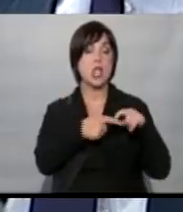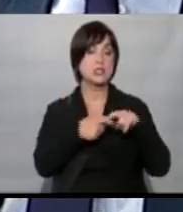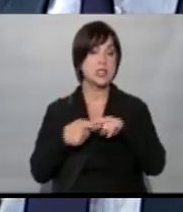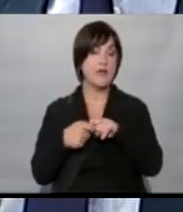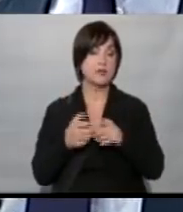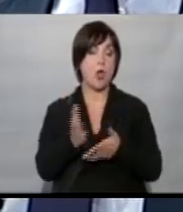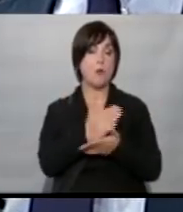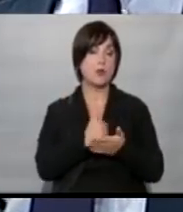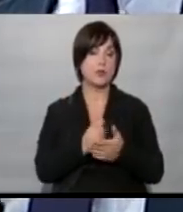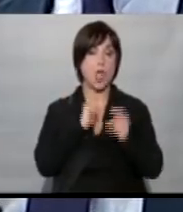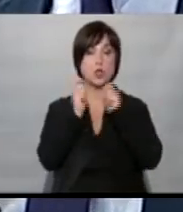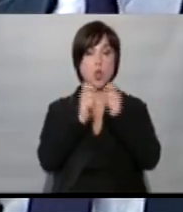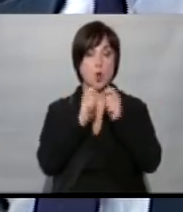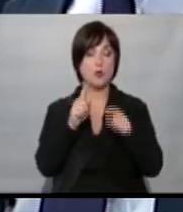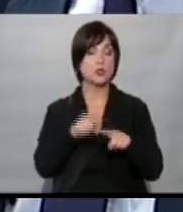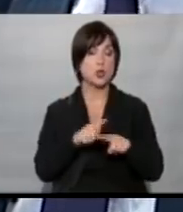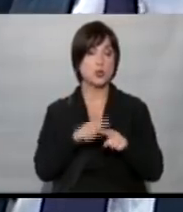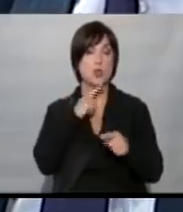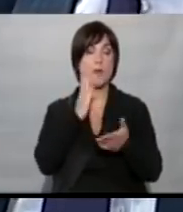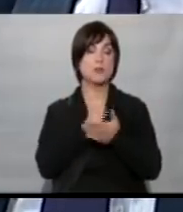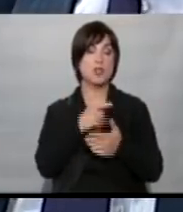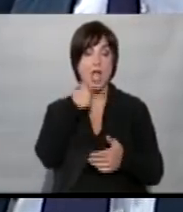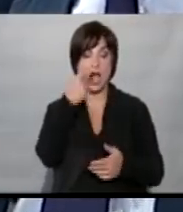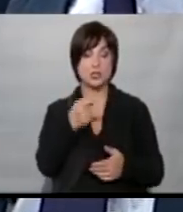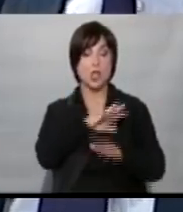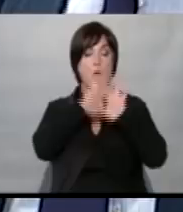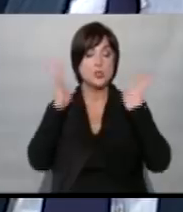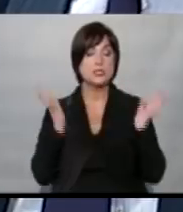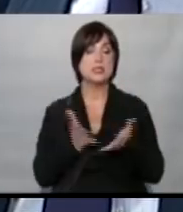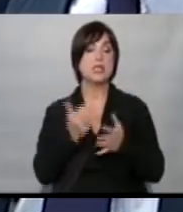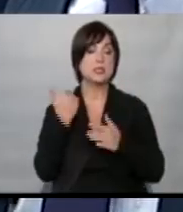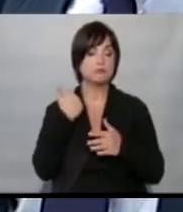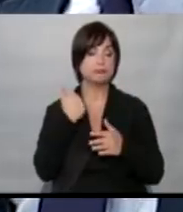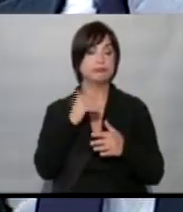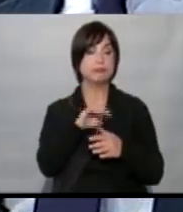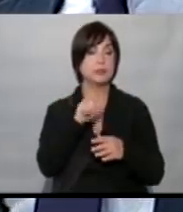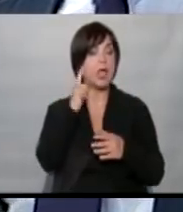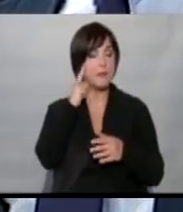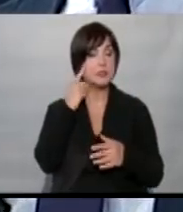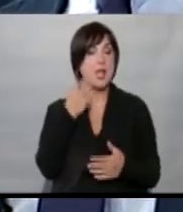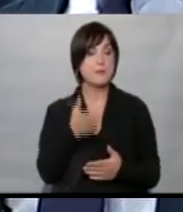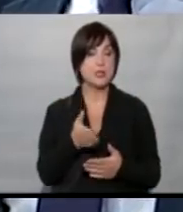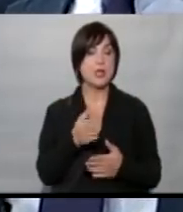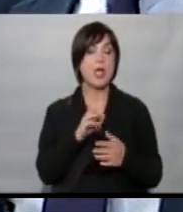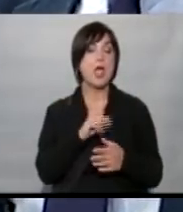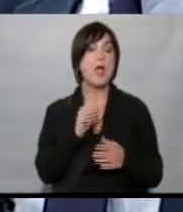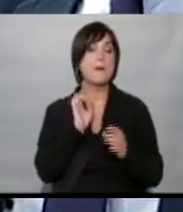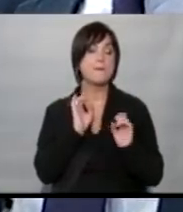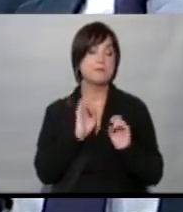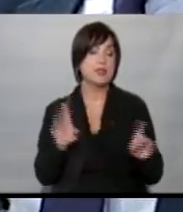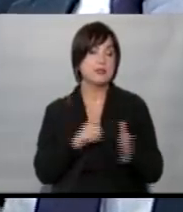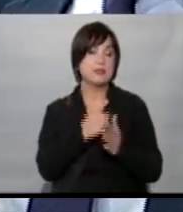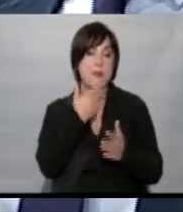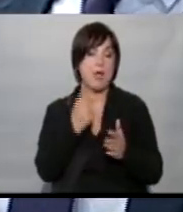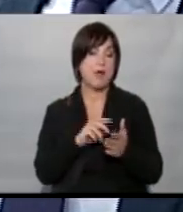од имплементацијата на договорот со Грција. Тоа ни беше кажано буквално од сите. И во таа смисла, мислам дека безвредно да се дискутира